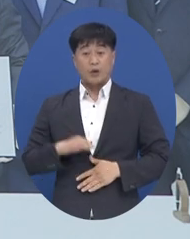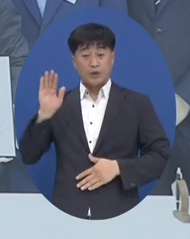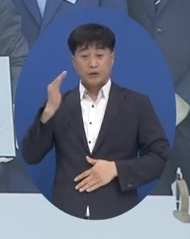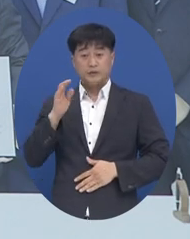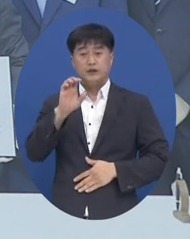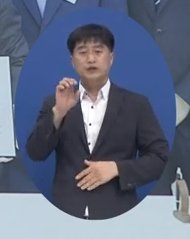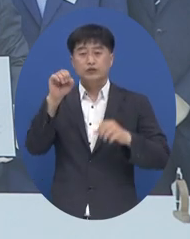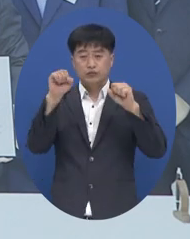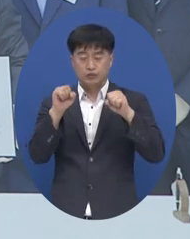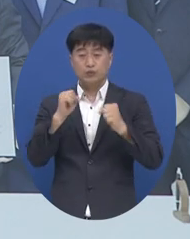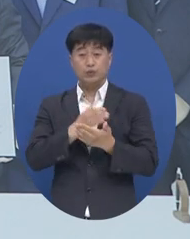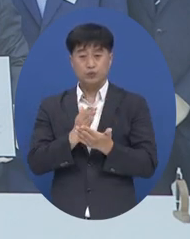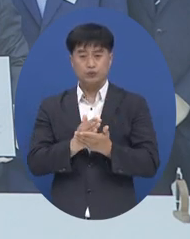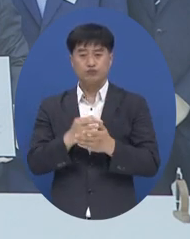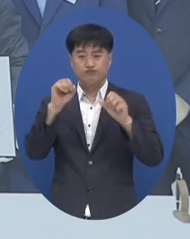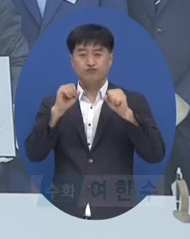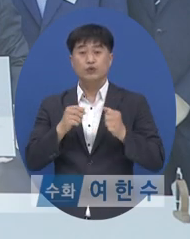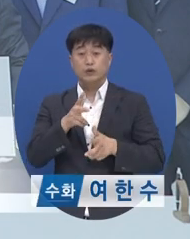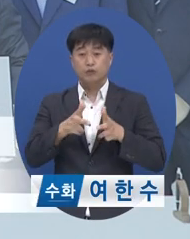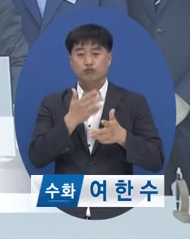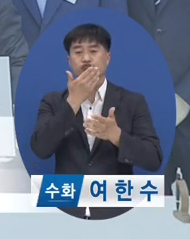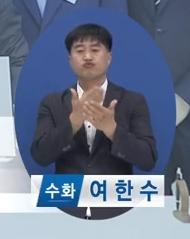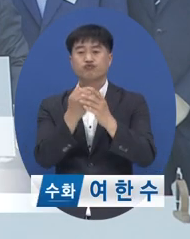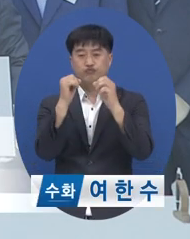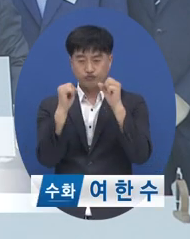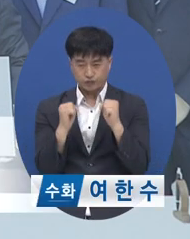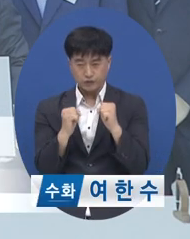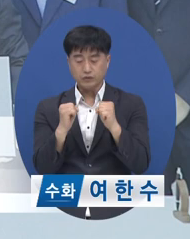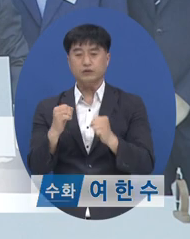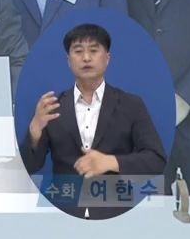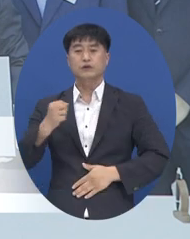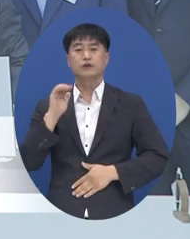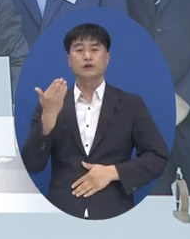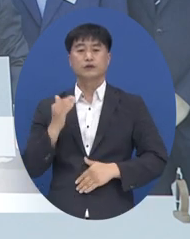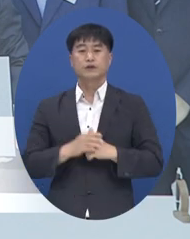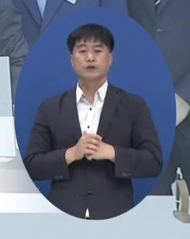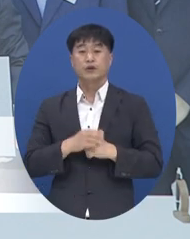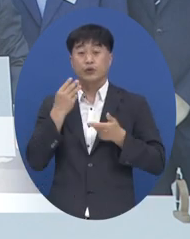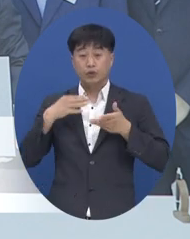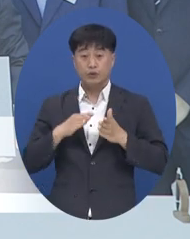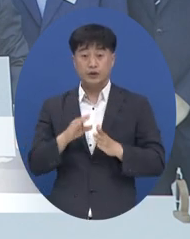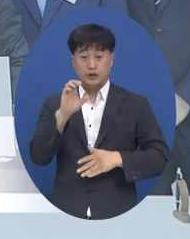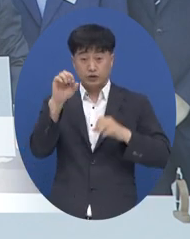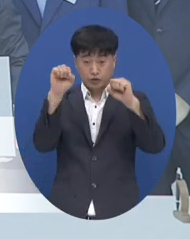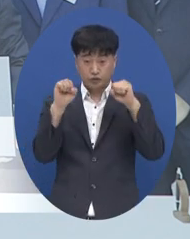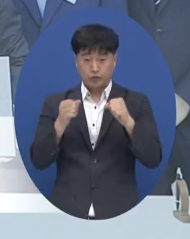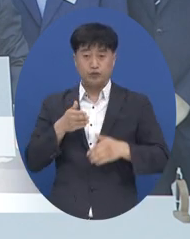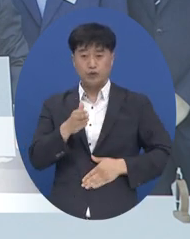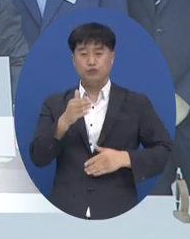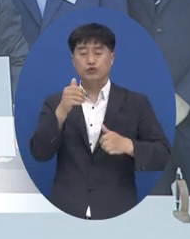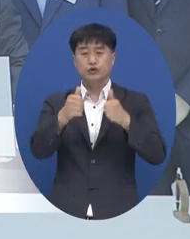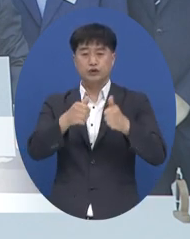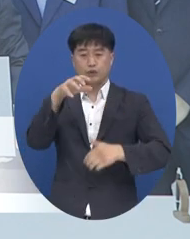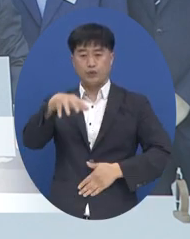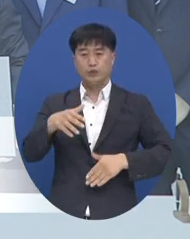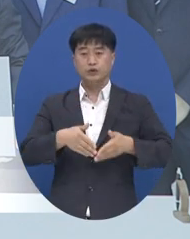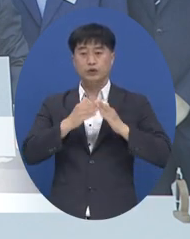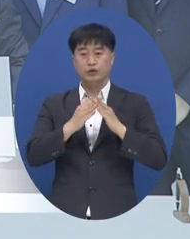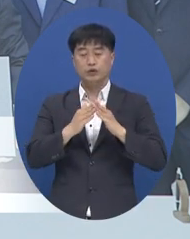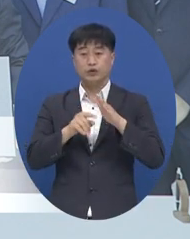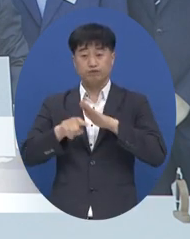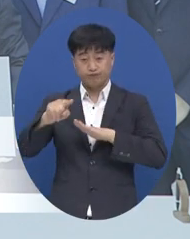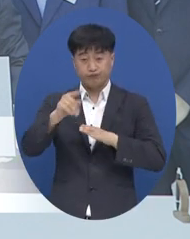최근 e스포츠 업종이 체육 산업에 중요한 위치를 차지하게 됐습니다. 경기도는 e스포츠 전용 경기장 조성에